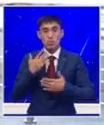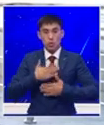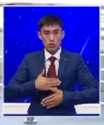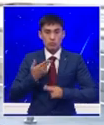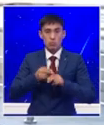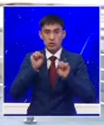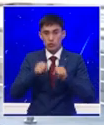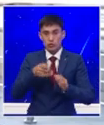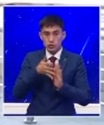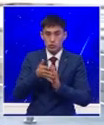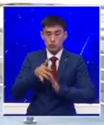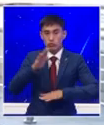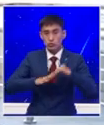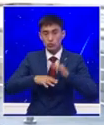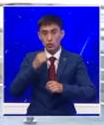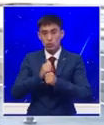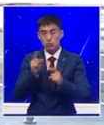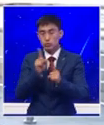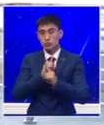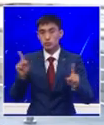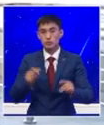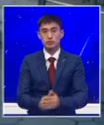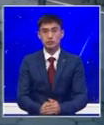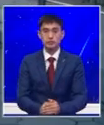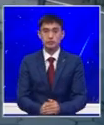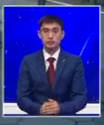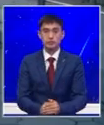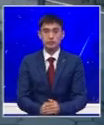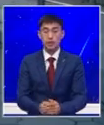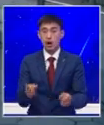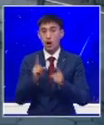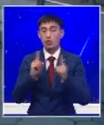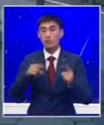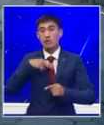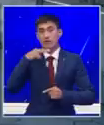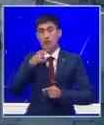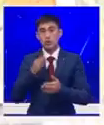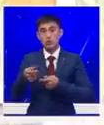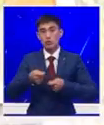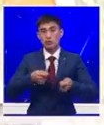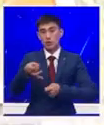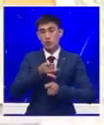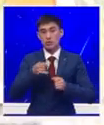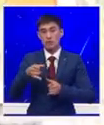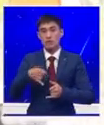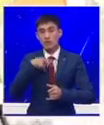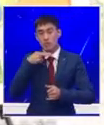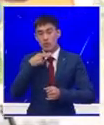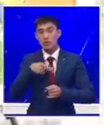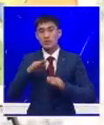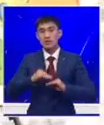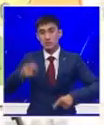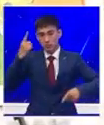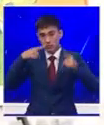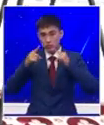позволяющее освоить ручную работу в совершенстве огромное внимание руководство района уделяет развитию детского творчества